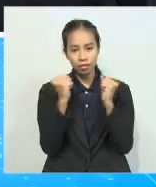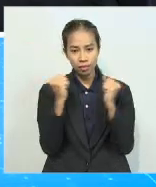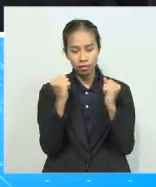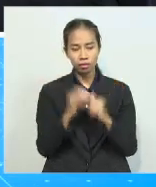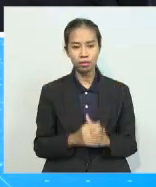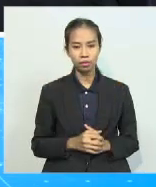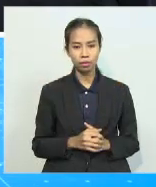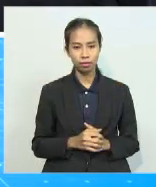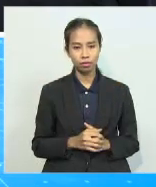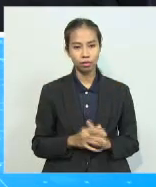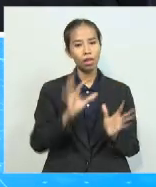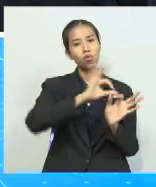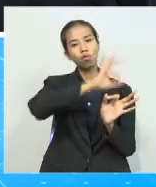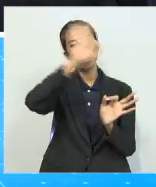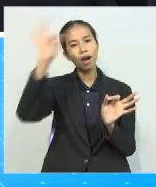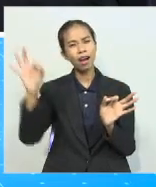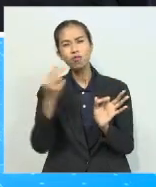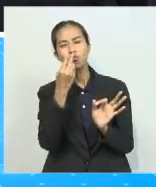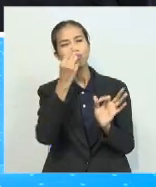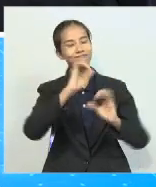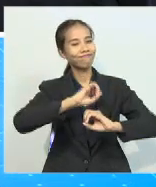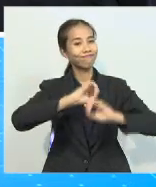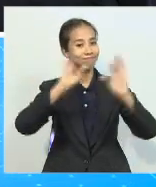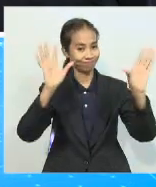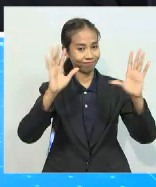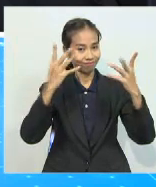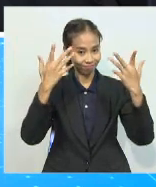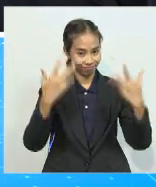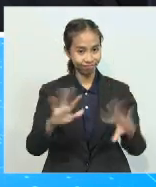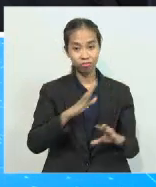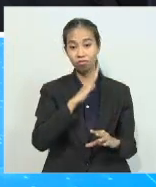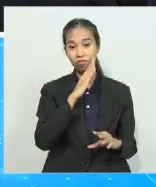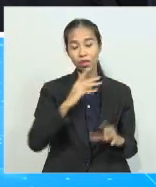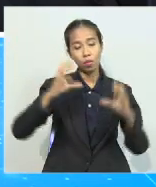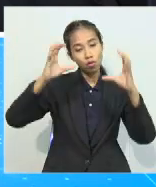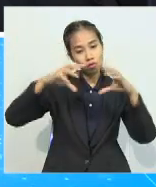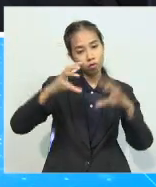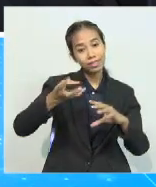วนใหญ่ท้องฟ้าจะสดใสนะ ค่ะ โดยเฉพาะหลังจากที่มันลงมาแล้วมีฝนล